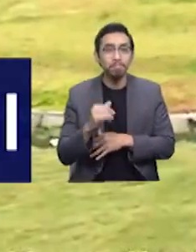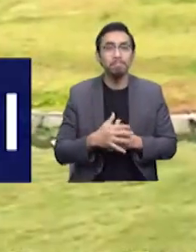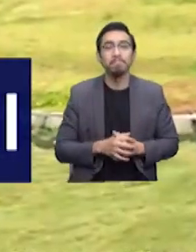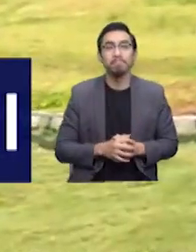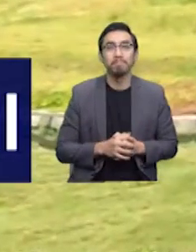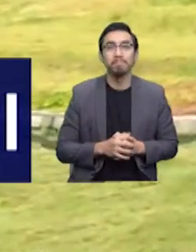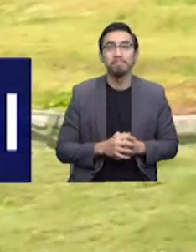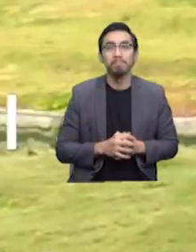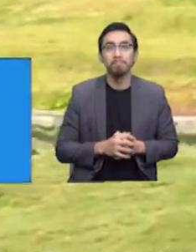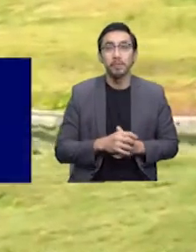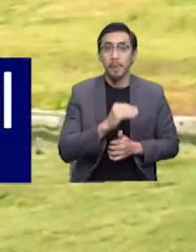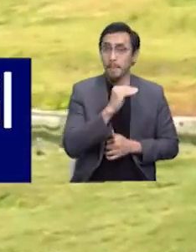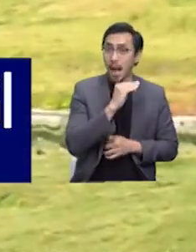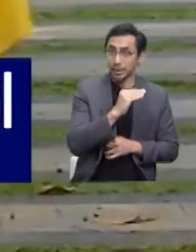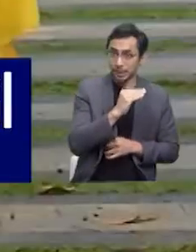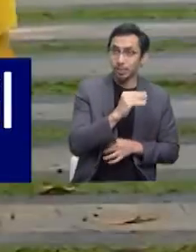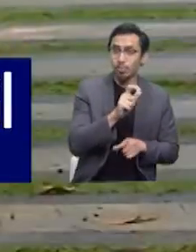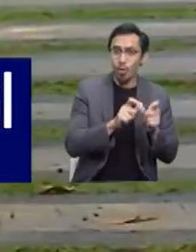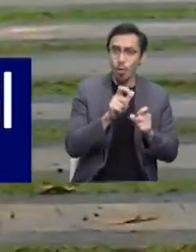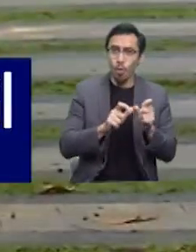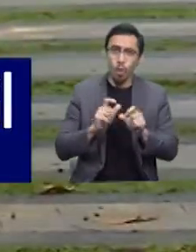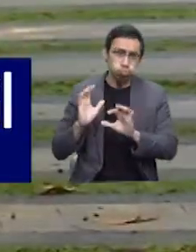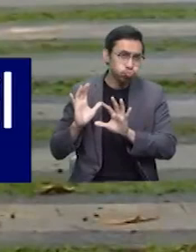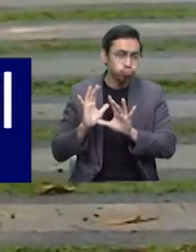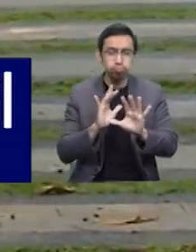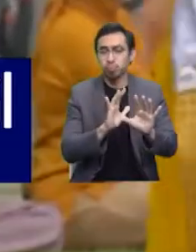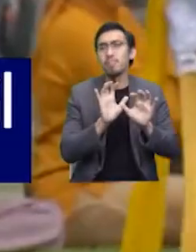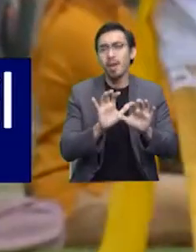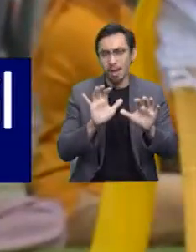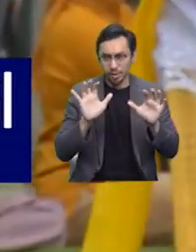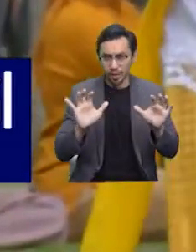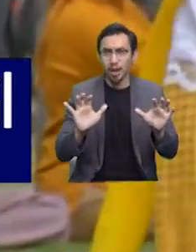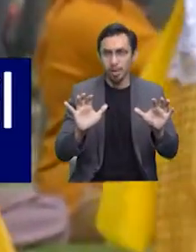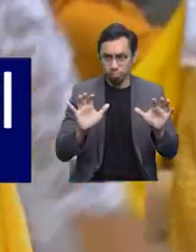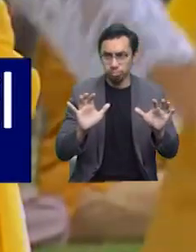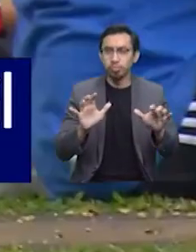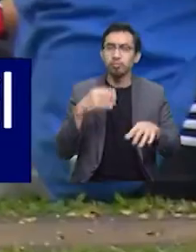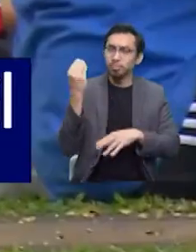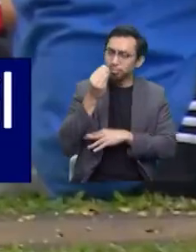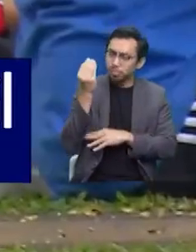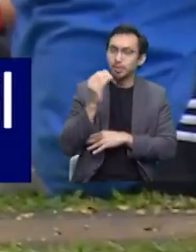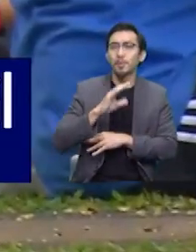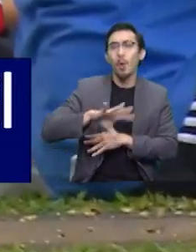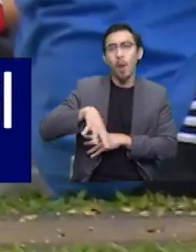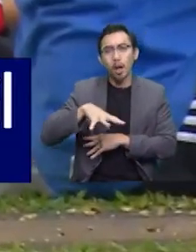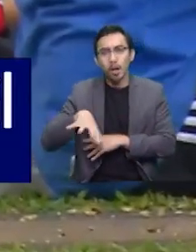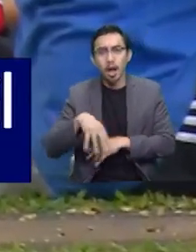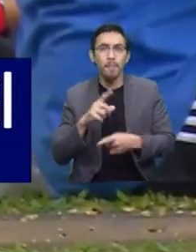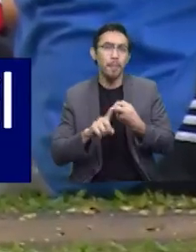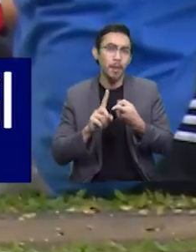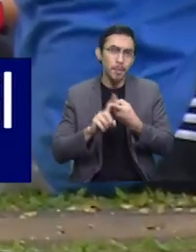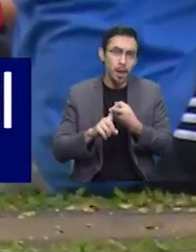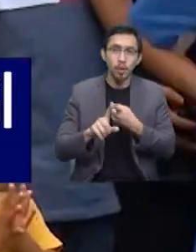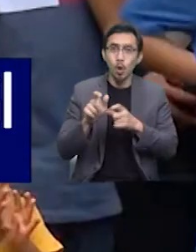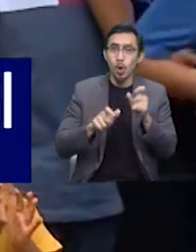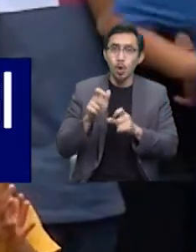pagi tadi, ribuan warga bahkan sudah memadati TMII untuk berwisata bersama keluarga dan teman-teman. Wisatawan mengunjungi sejumlah